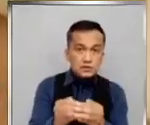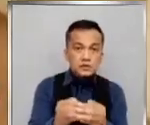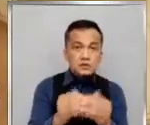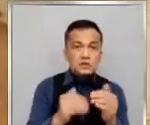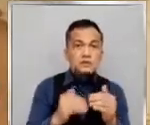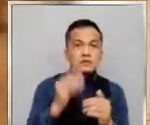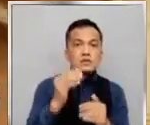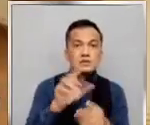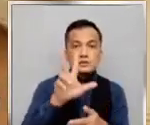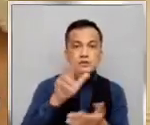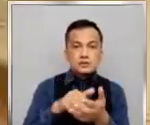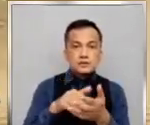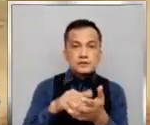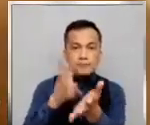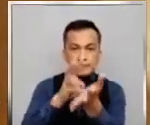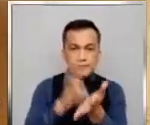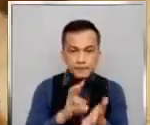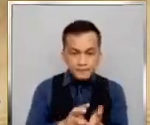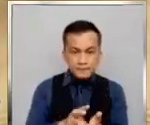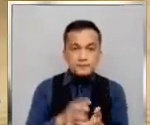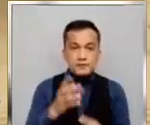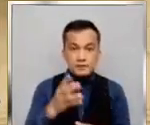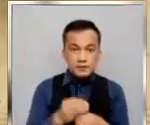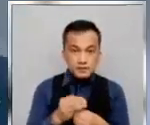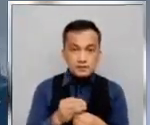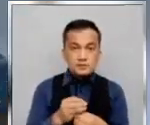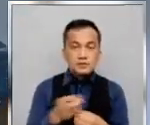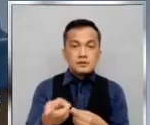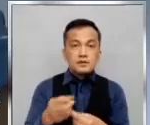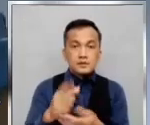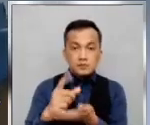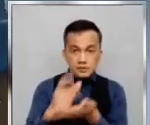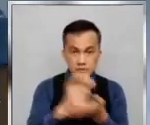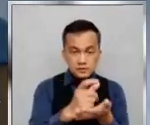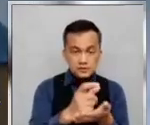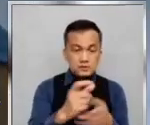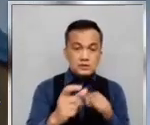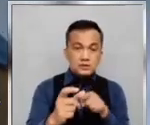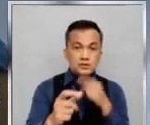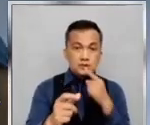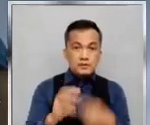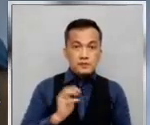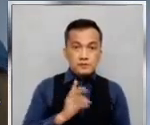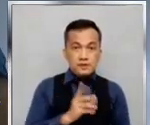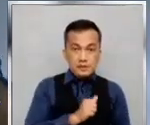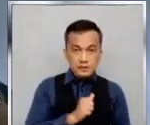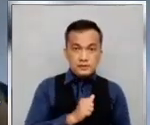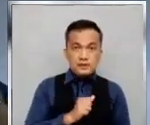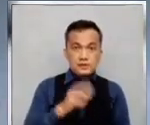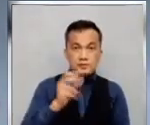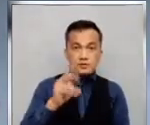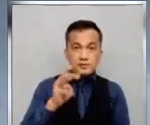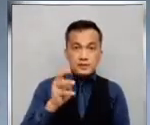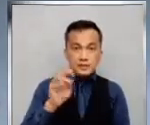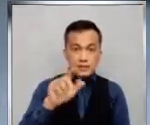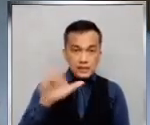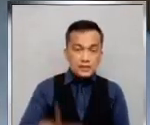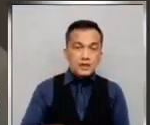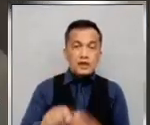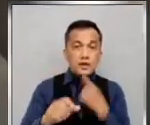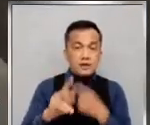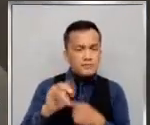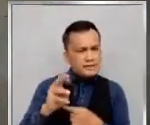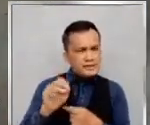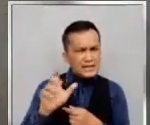lugar. Dagdag pa raw dyan ang bakunahan na itinuturing ni MMDA at Metro Manila Regional IATF Chairman Benher Abalos